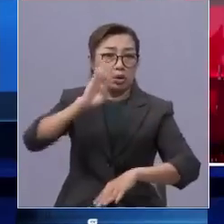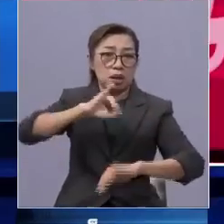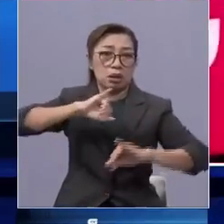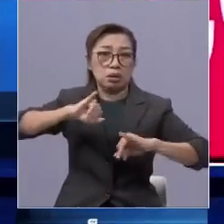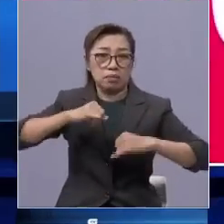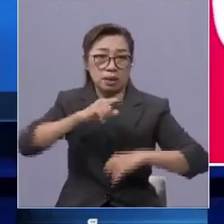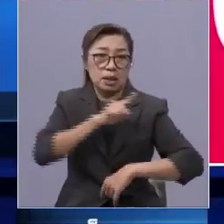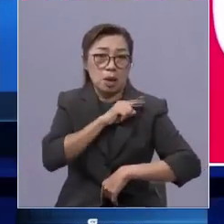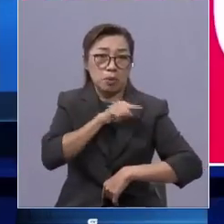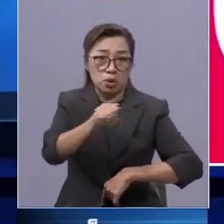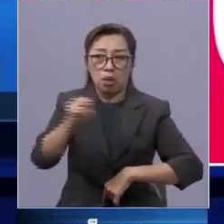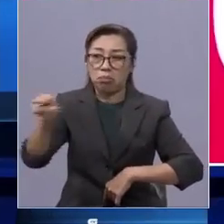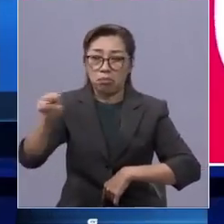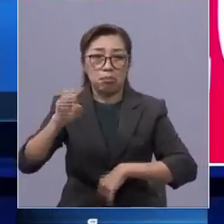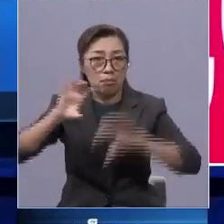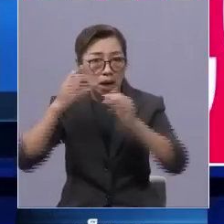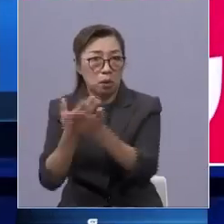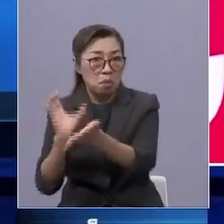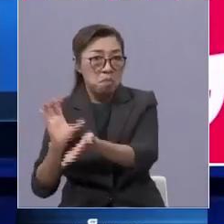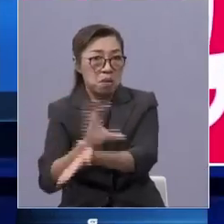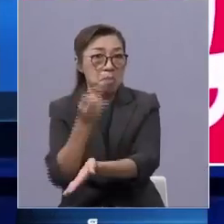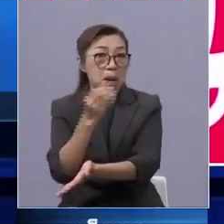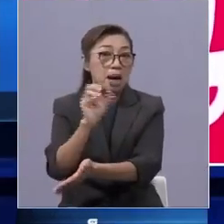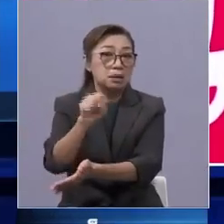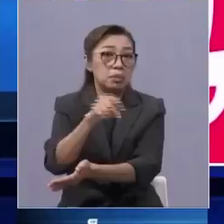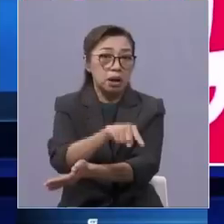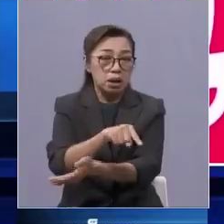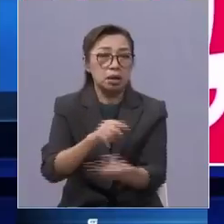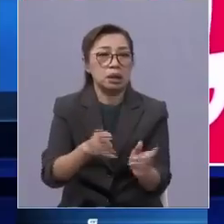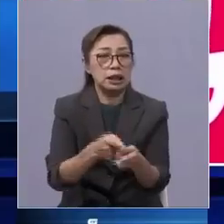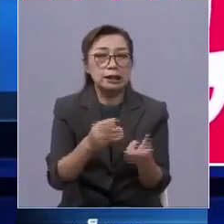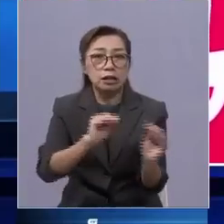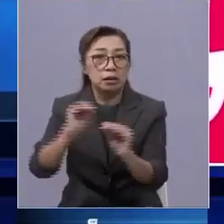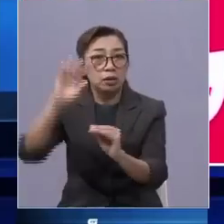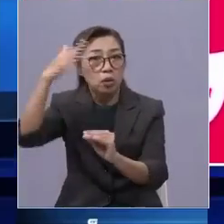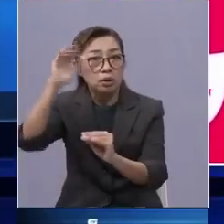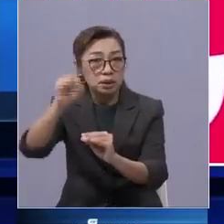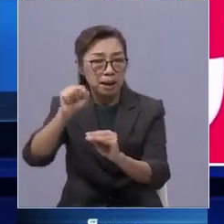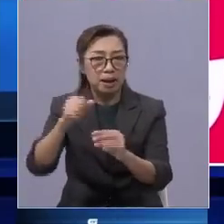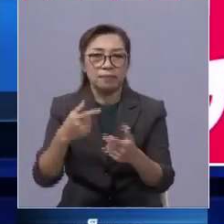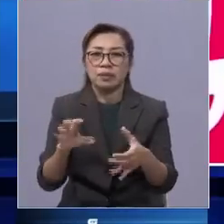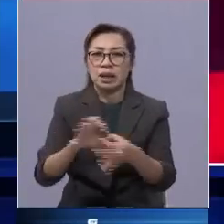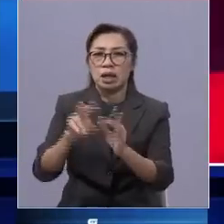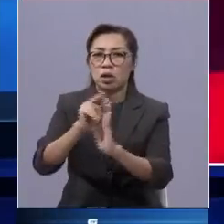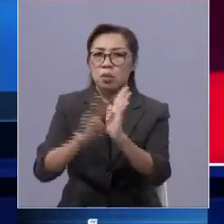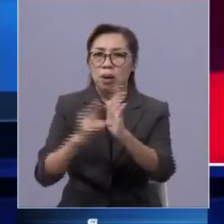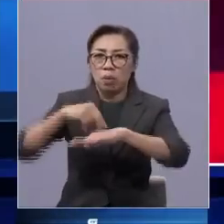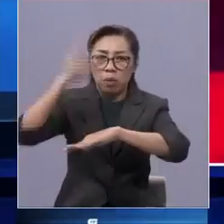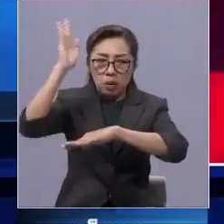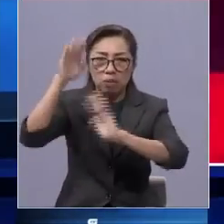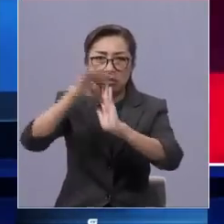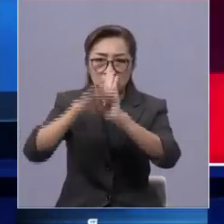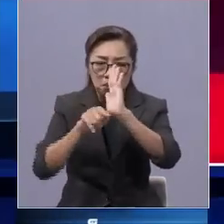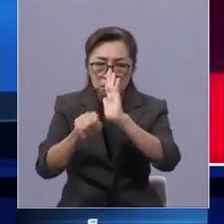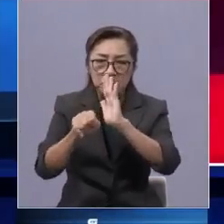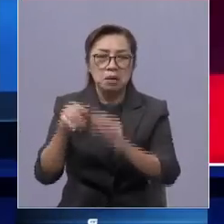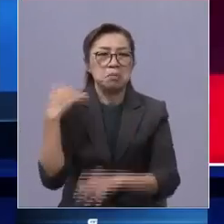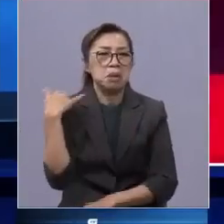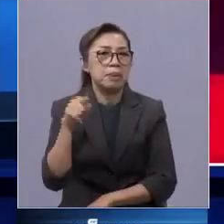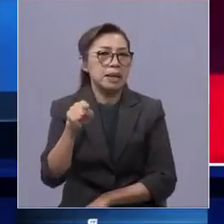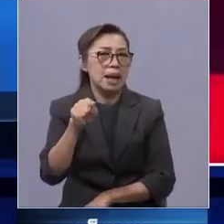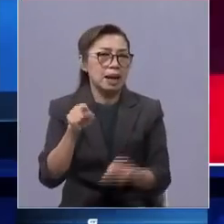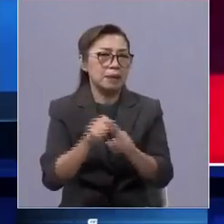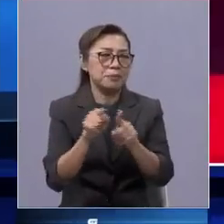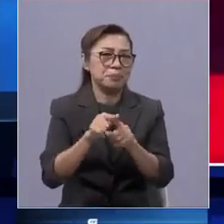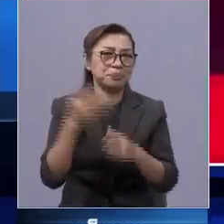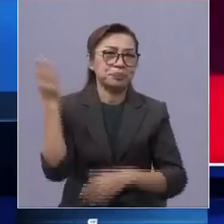เรื่องของการแถลงนโยบายจริงๆก็มีข้อจำกัดอยู่ไม่น้อยนะครับเรื่องนึงซึ่งเราอาจจะพูดได้ว่าเป็นมรดกจากคสช.และ